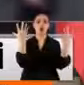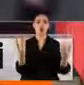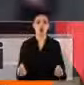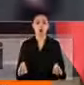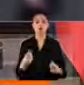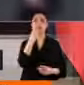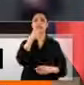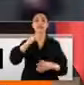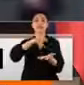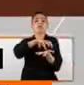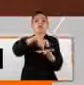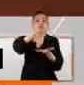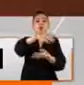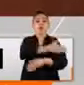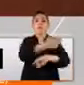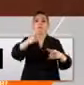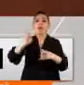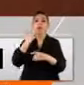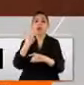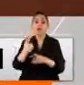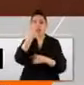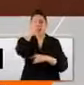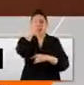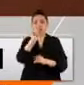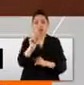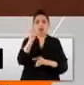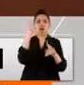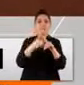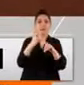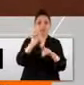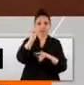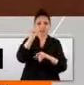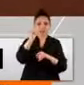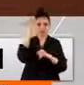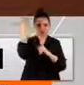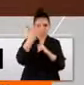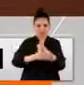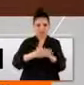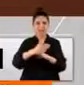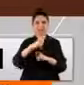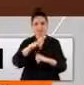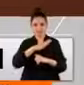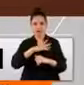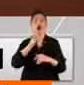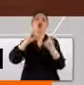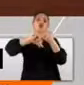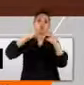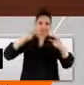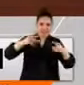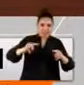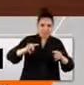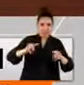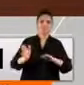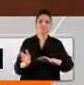Kırmızı kategorideki illerde sadece pazar günü uygulanan hafta sonu sokağa çıkma